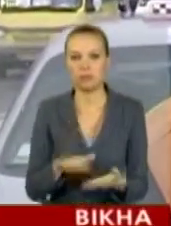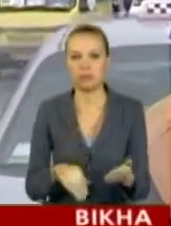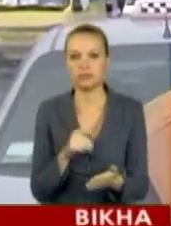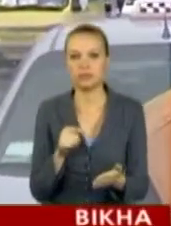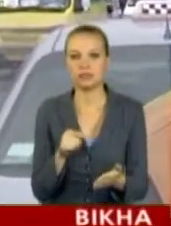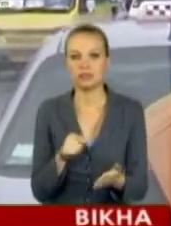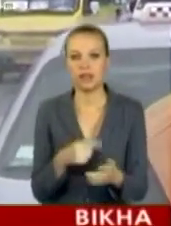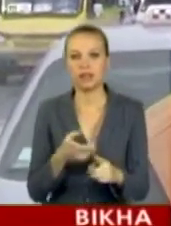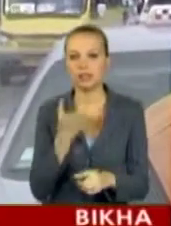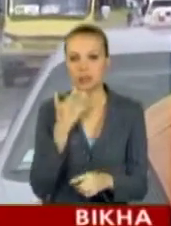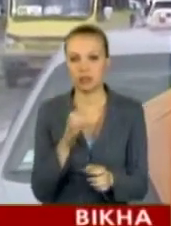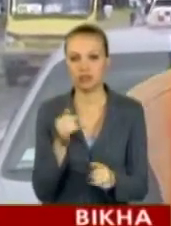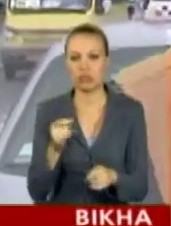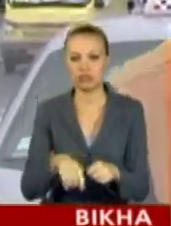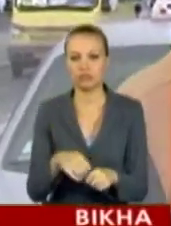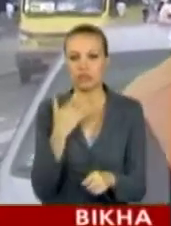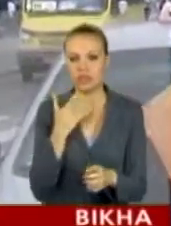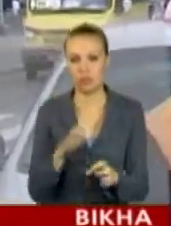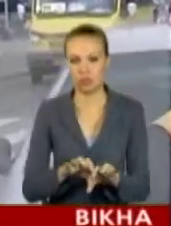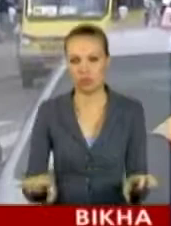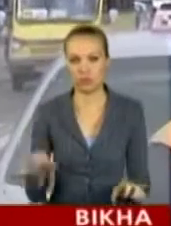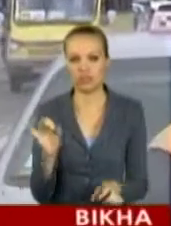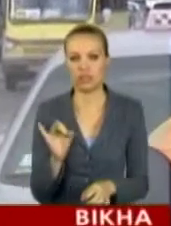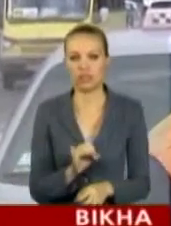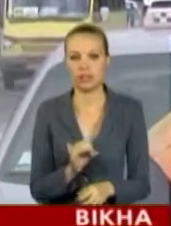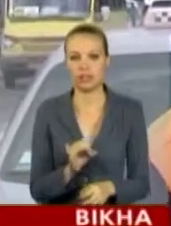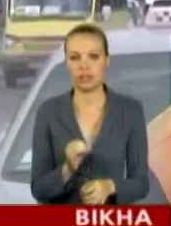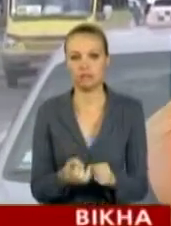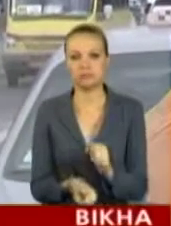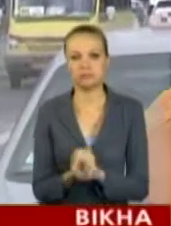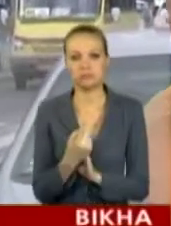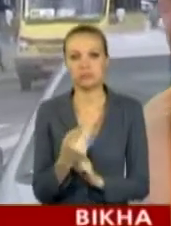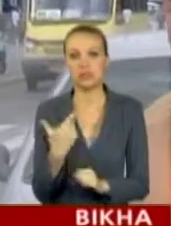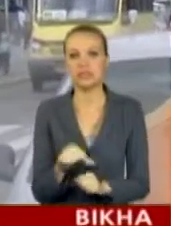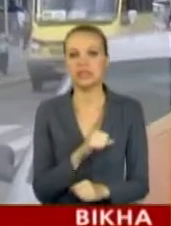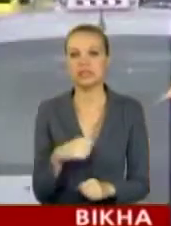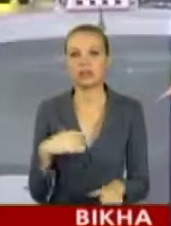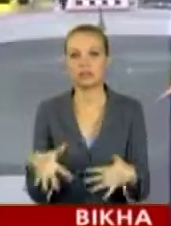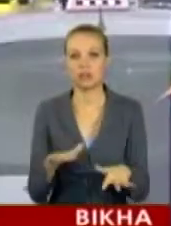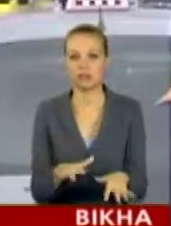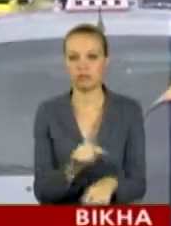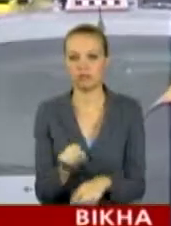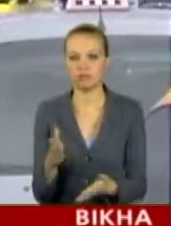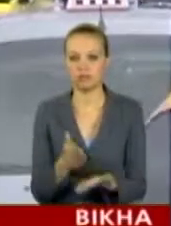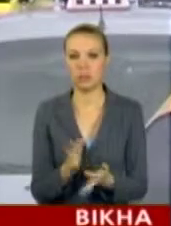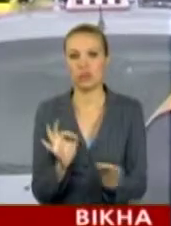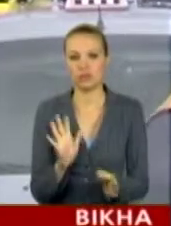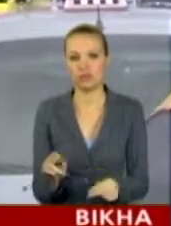е-е сетей и вот виявляється де саме слабое міста